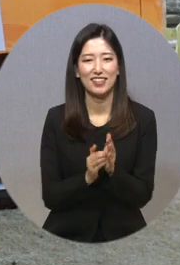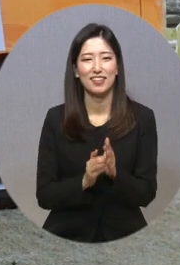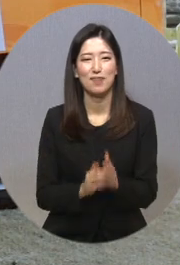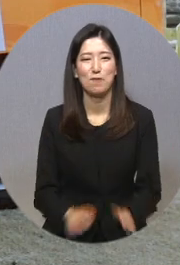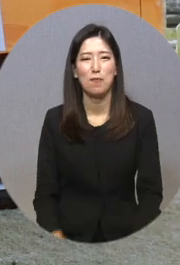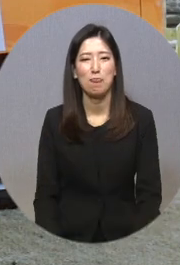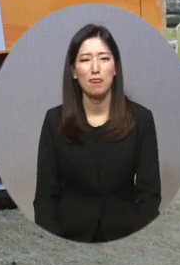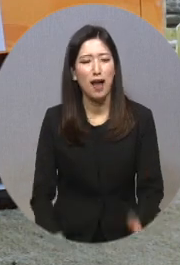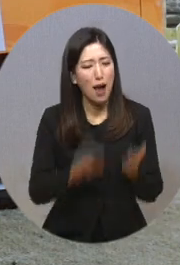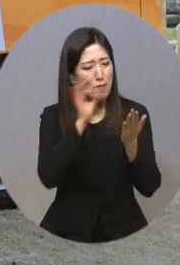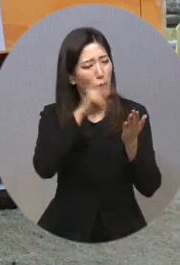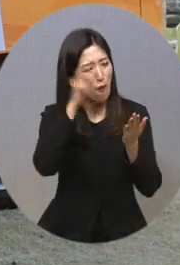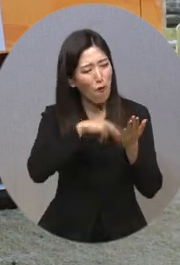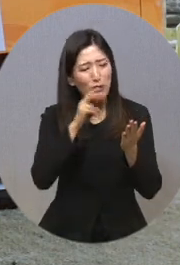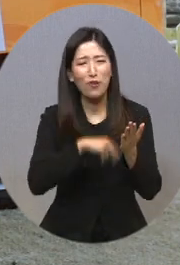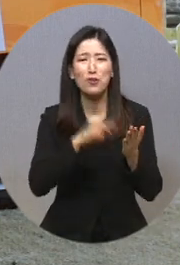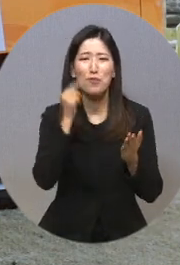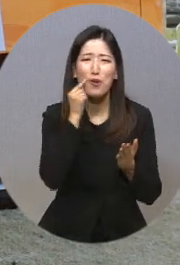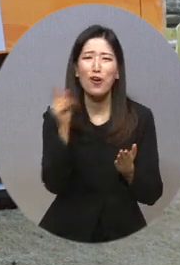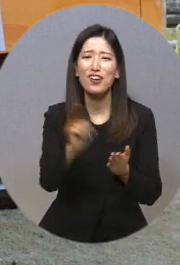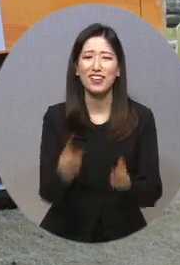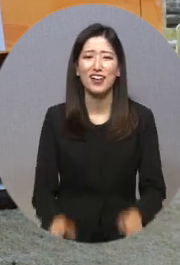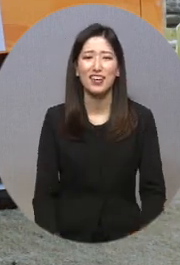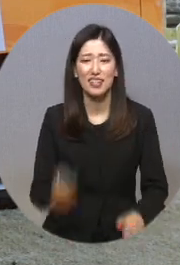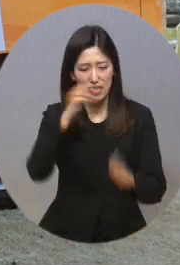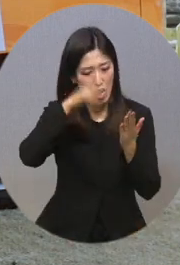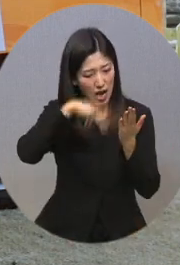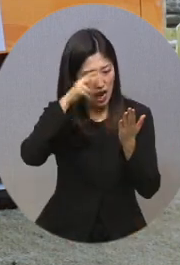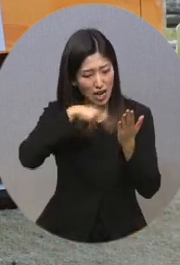아니 보고도 30초 그냥 보고